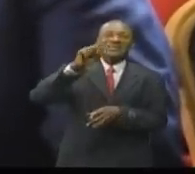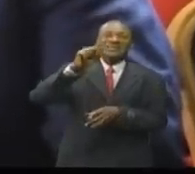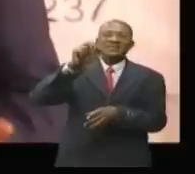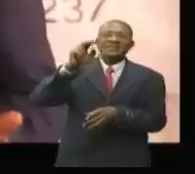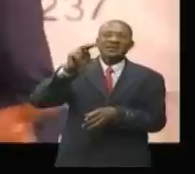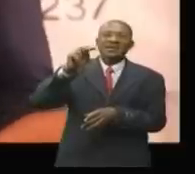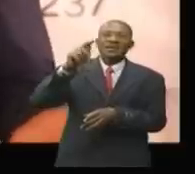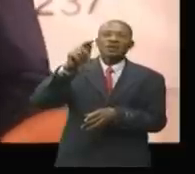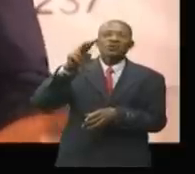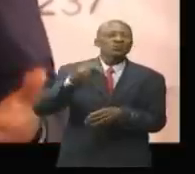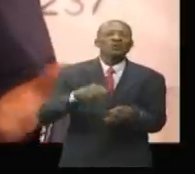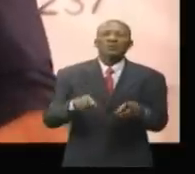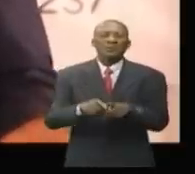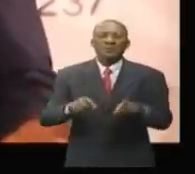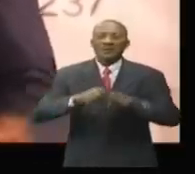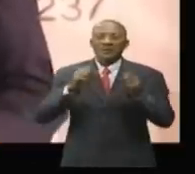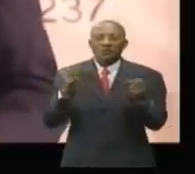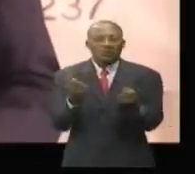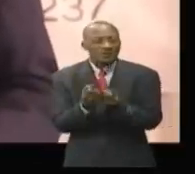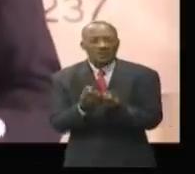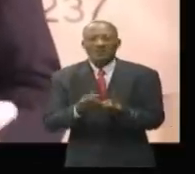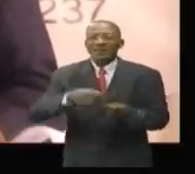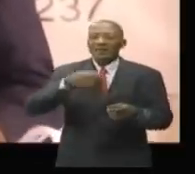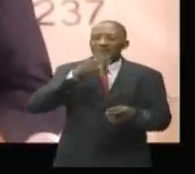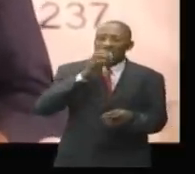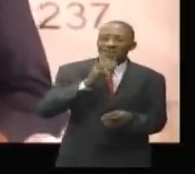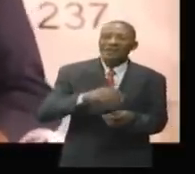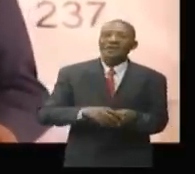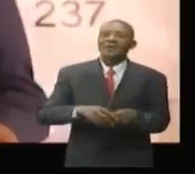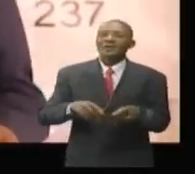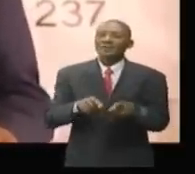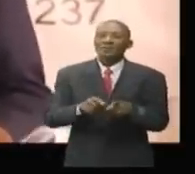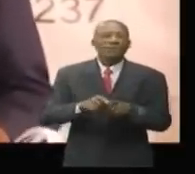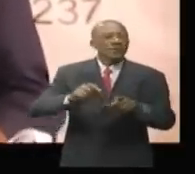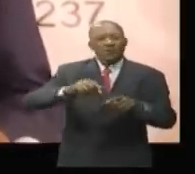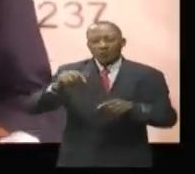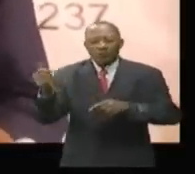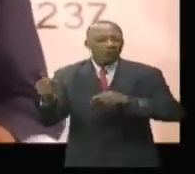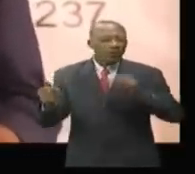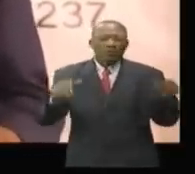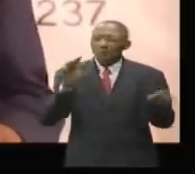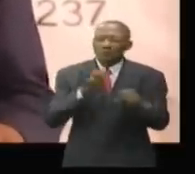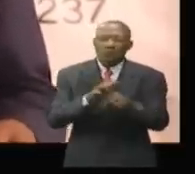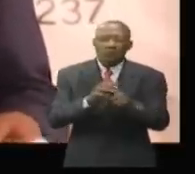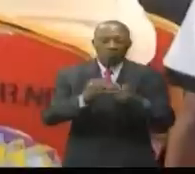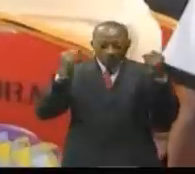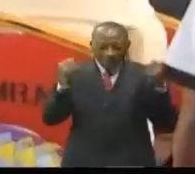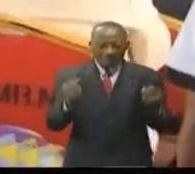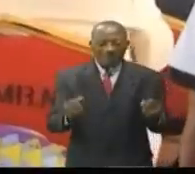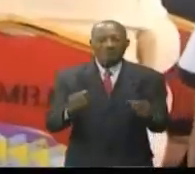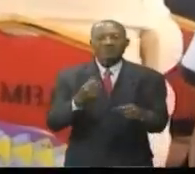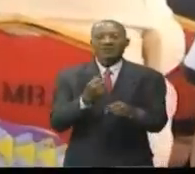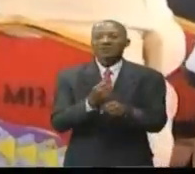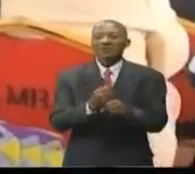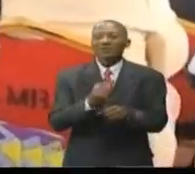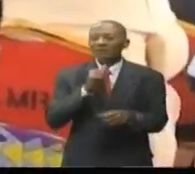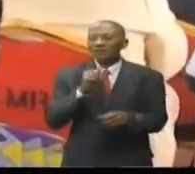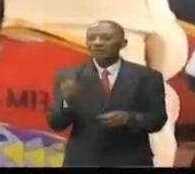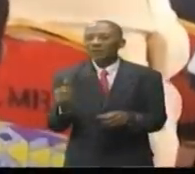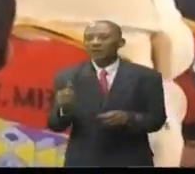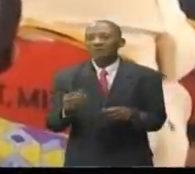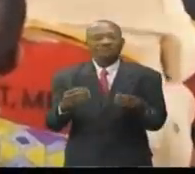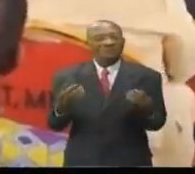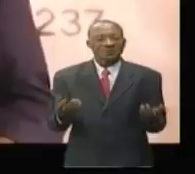brasserie à Boma, la sacherie et autres usines dont la plupart sont aux arrêts, ne pouvant pas résister à la concurrence des